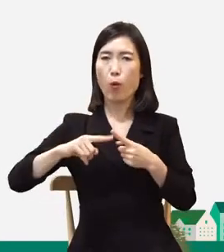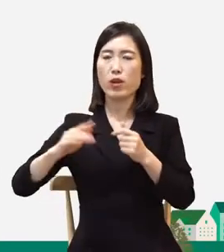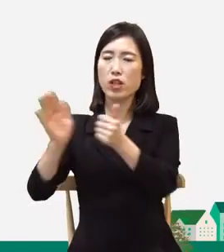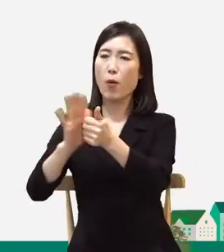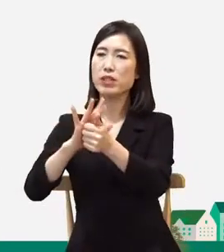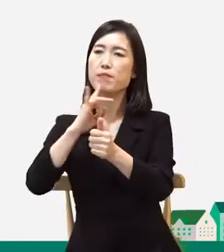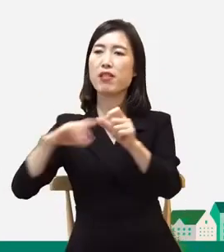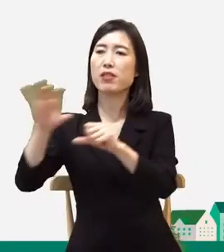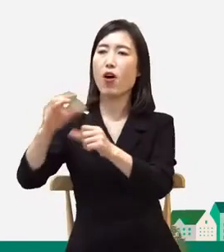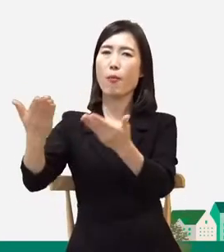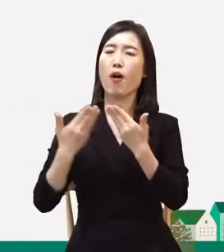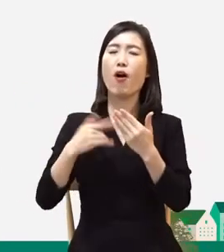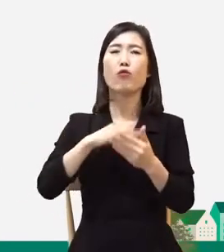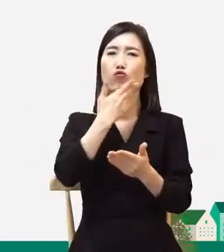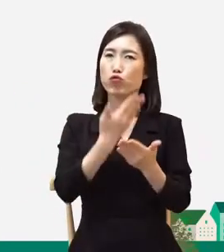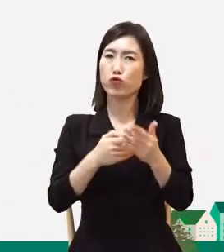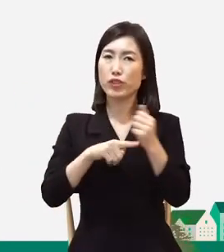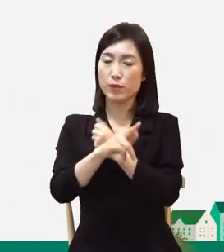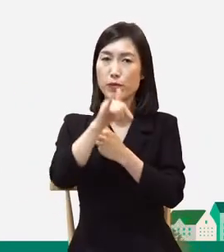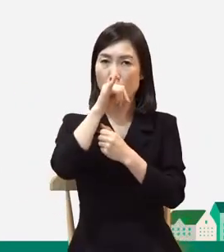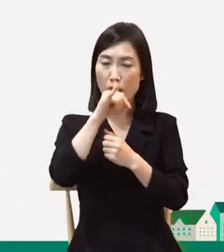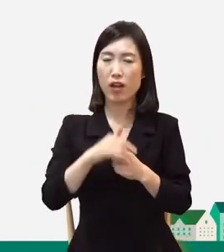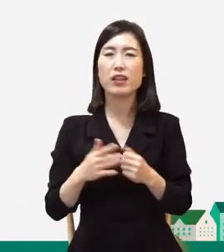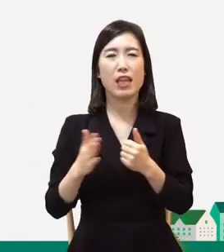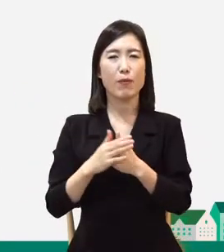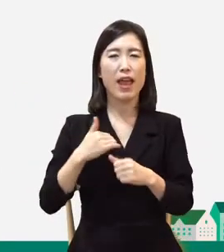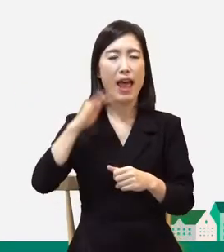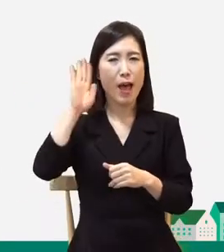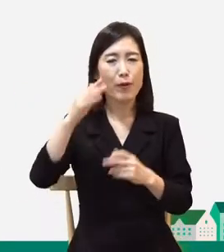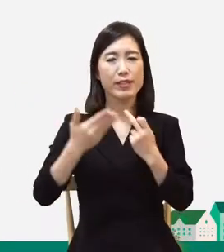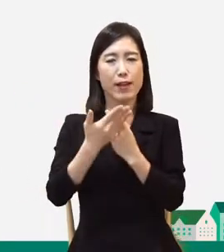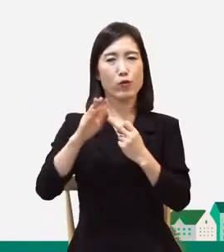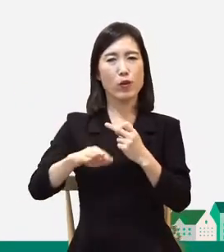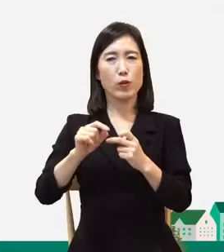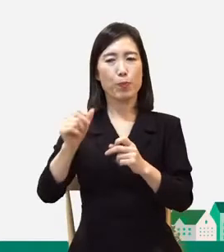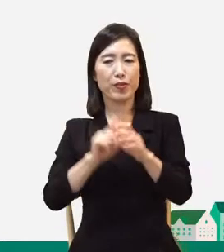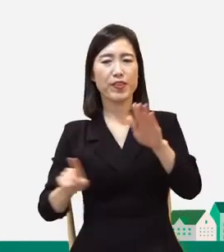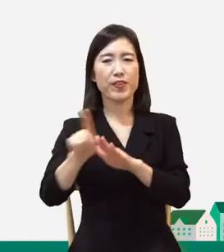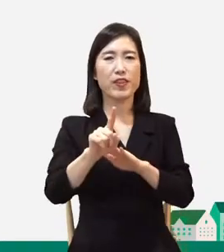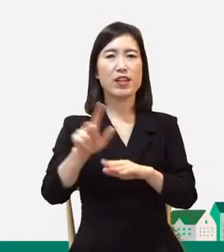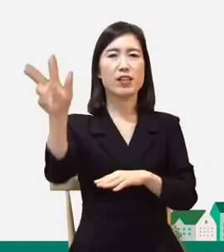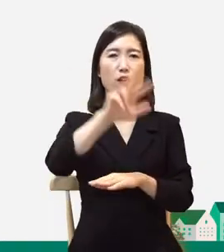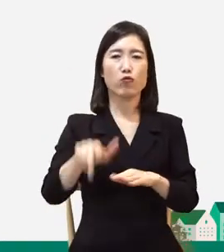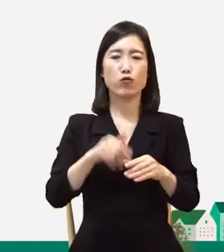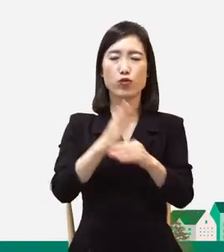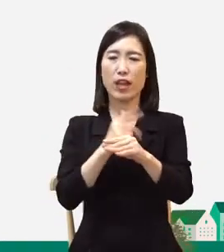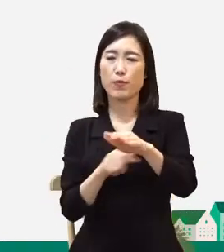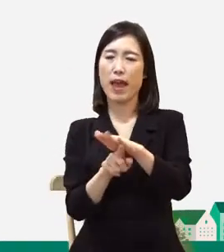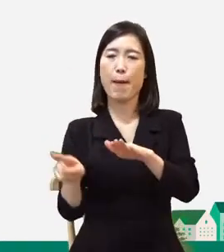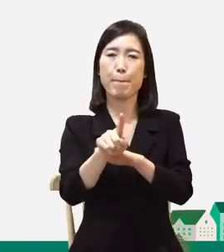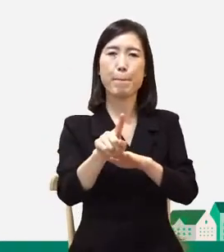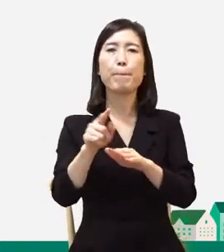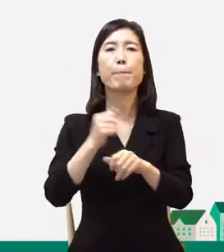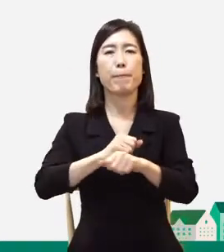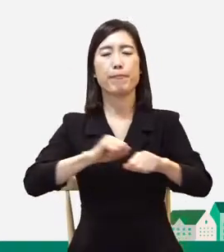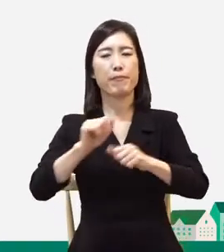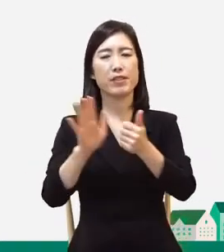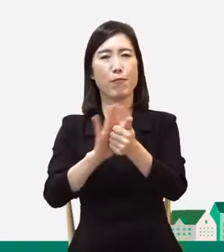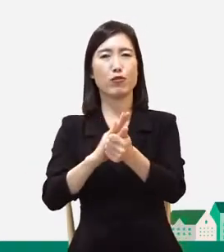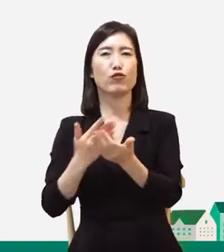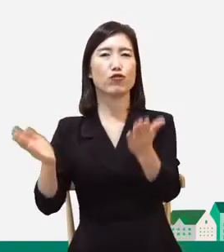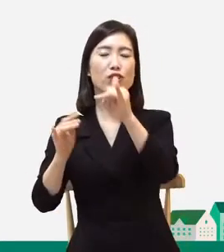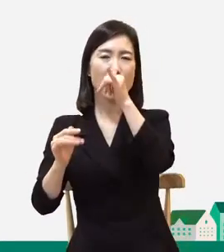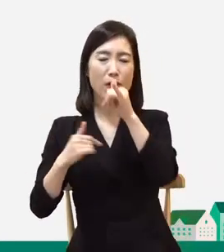사업은 지역사회 통합돌봄 선도 사업의 일환으로서 실시되어지는 부분이었고 이러한 부분들은 타